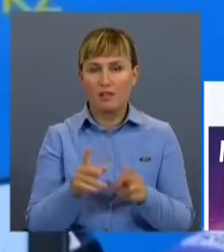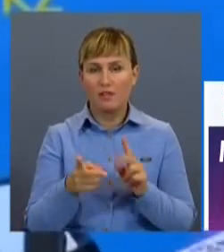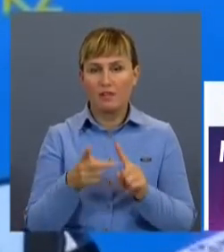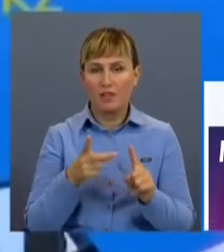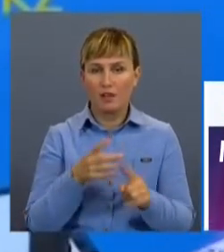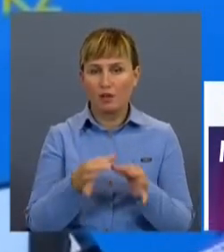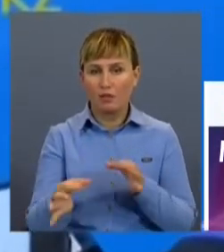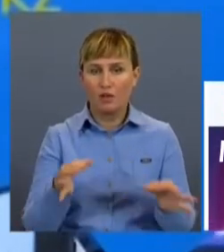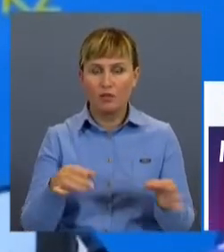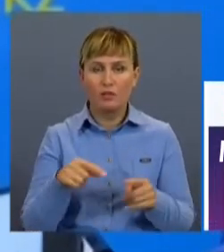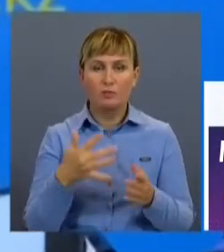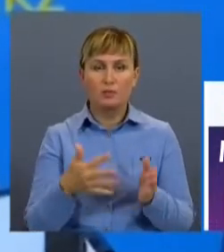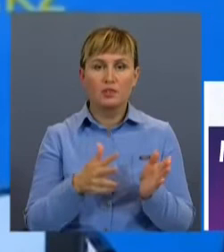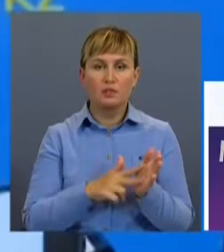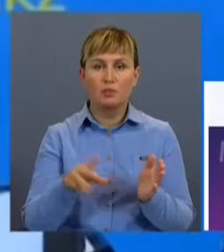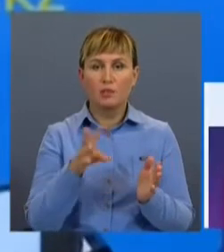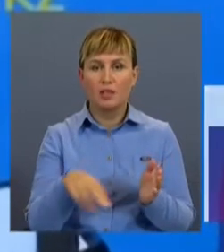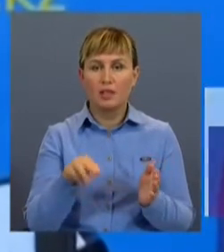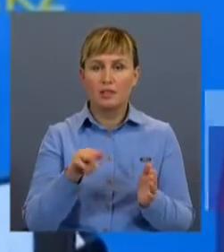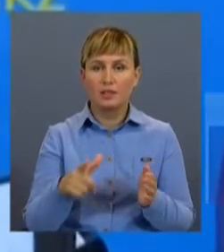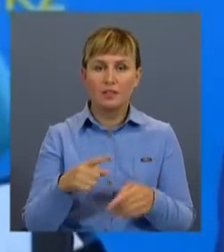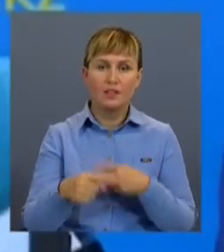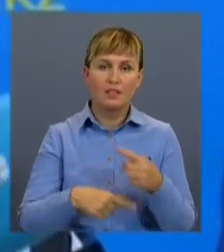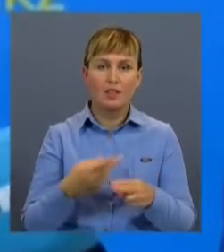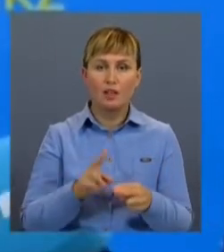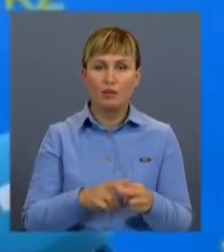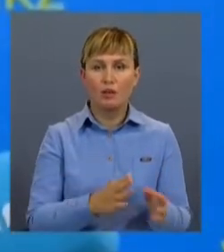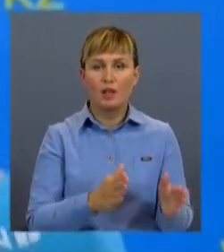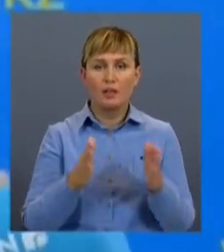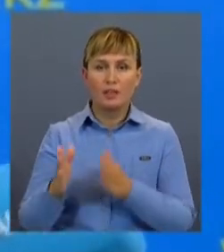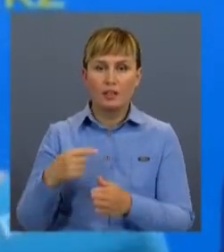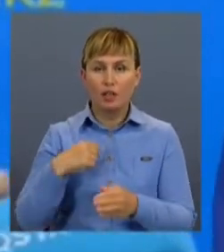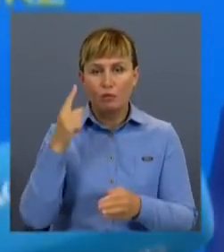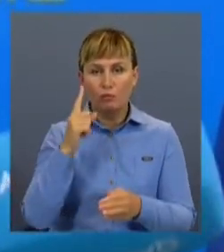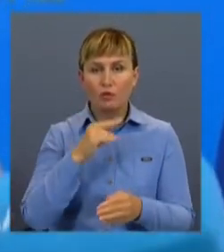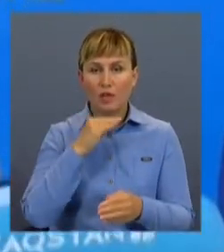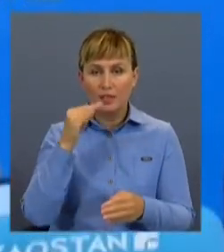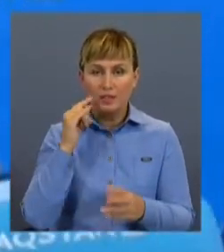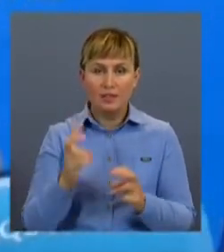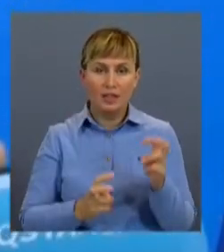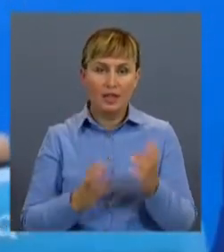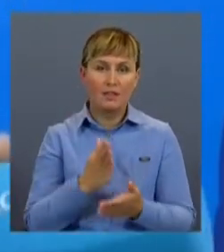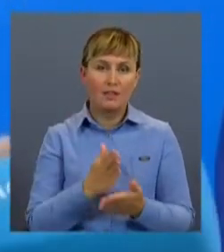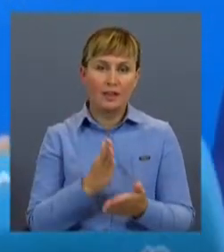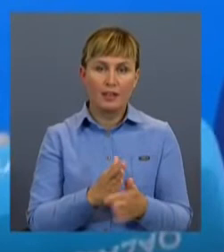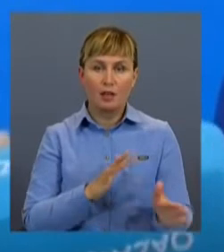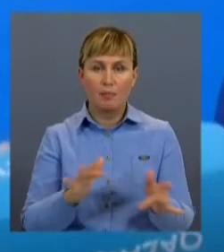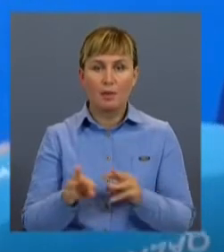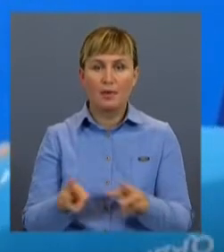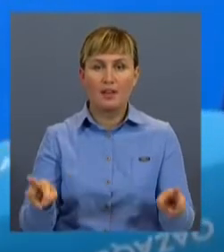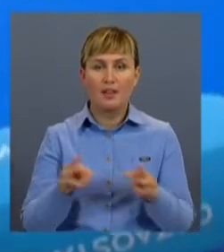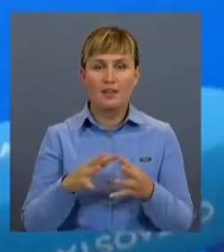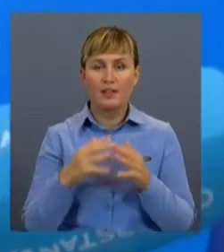здесь 58 миллиардов тенге возврат которых откладывается я думаю что казагро является оператором правительства в